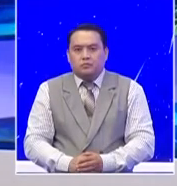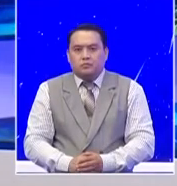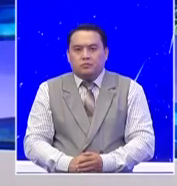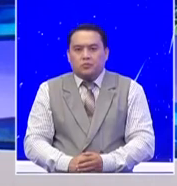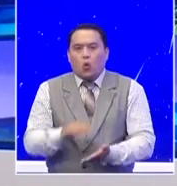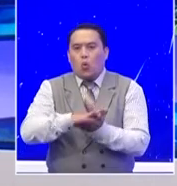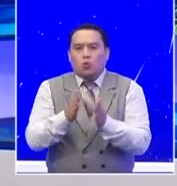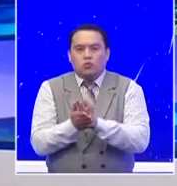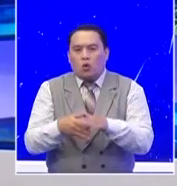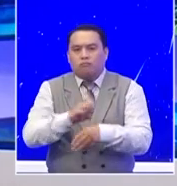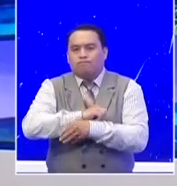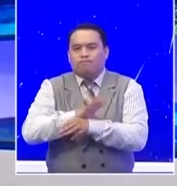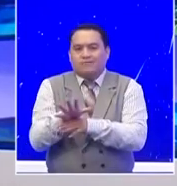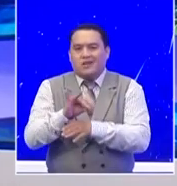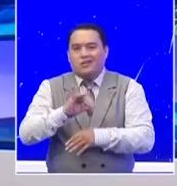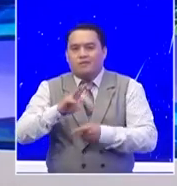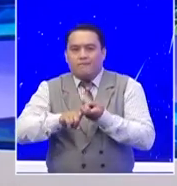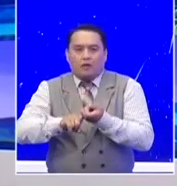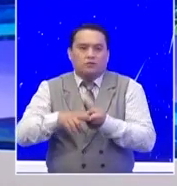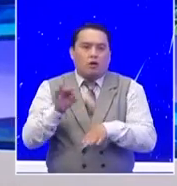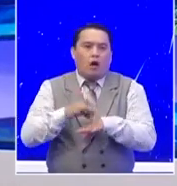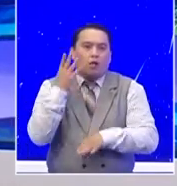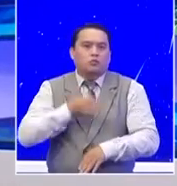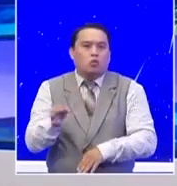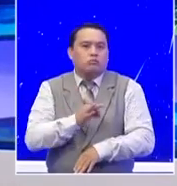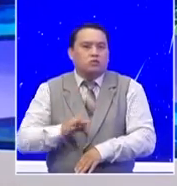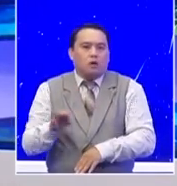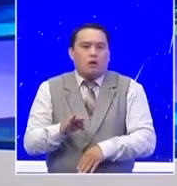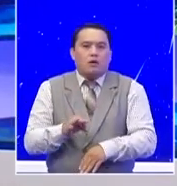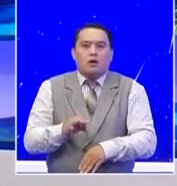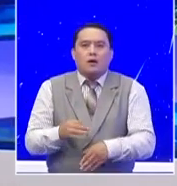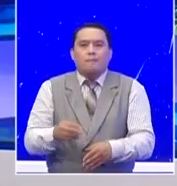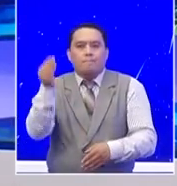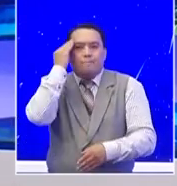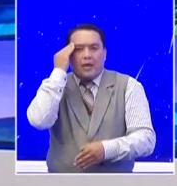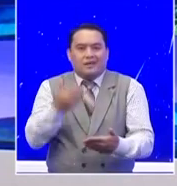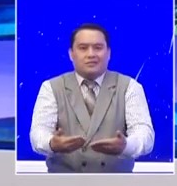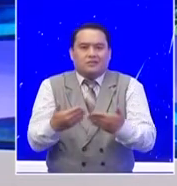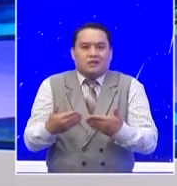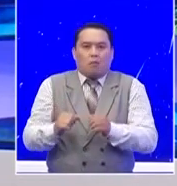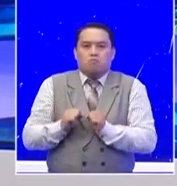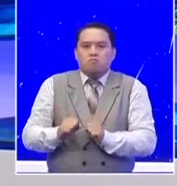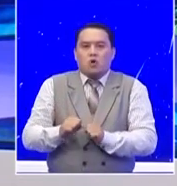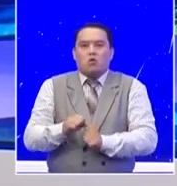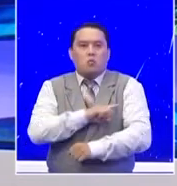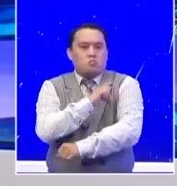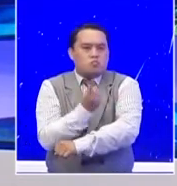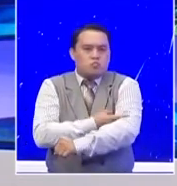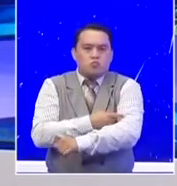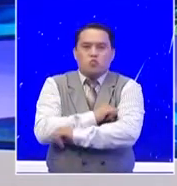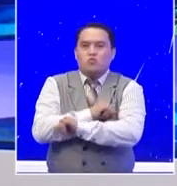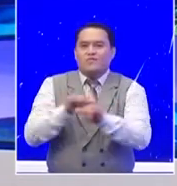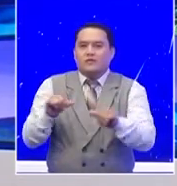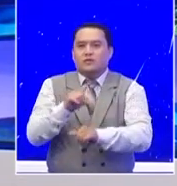В условиях пандемии коронавирусной инфекции власти Алматинской области принимают превентивные меры по наращиванию медицинских мощностей.